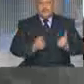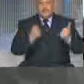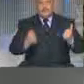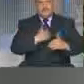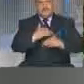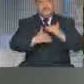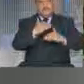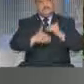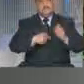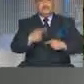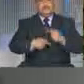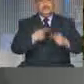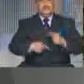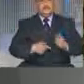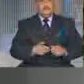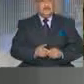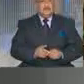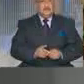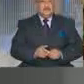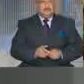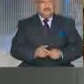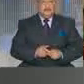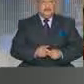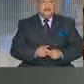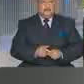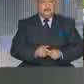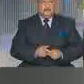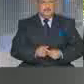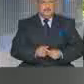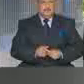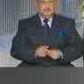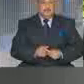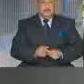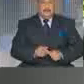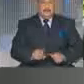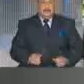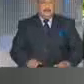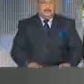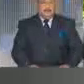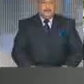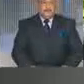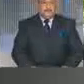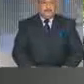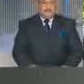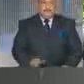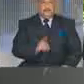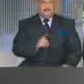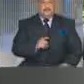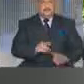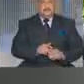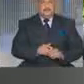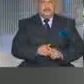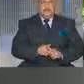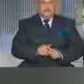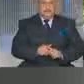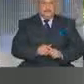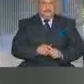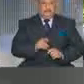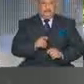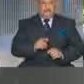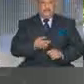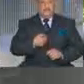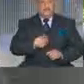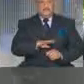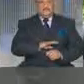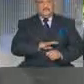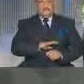بما جعلها عرضة للنهب وللاعتداءات. المخزون المادي خاصة المادي في تلاشي عنا مواقع